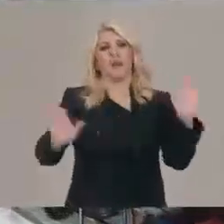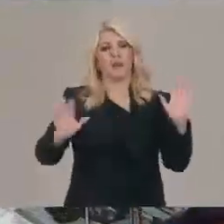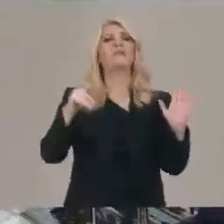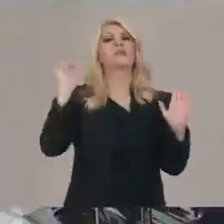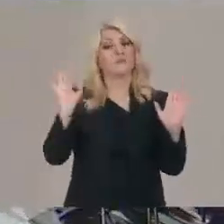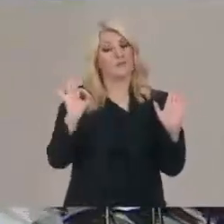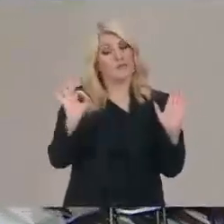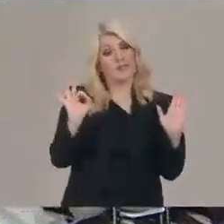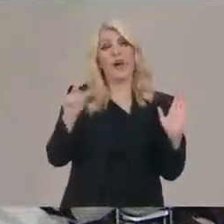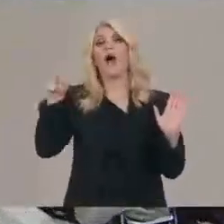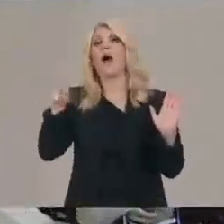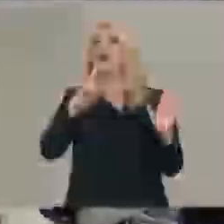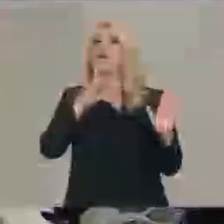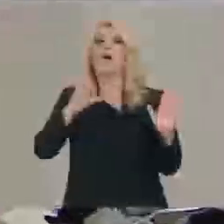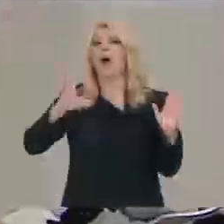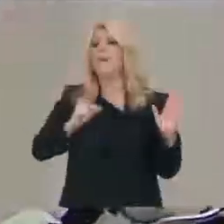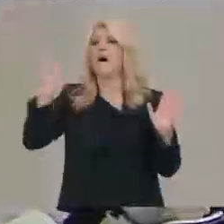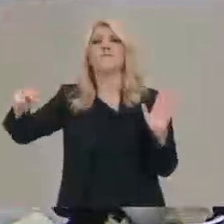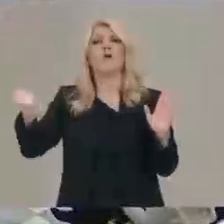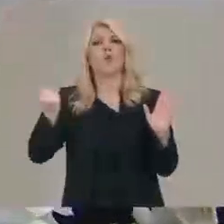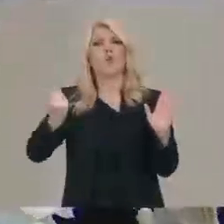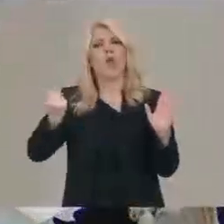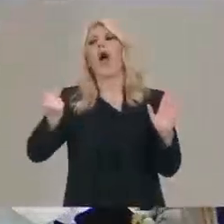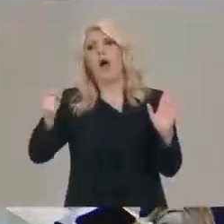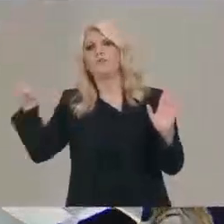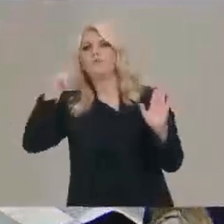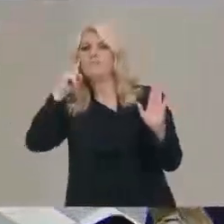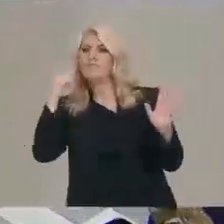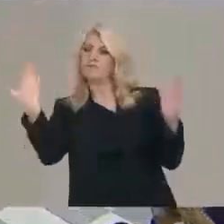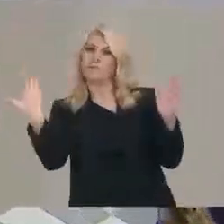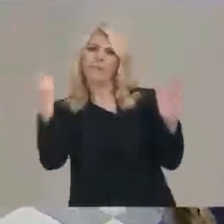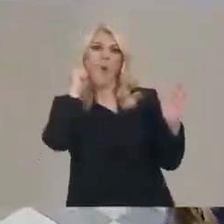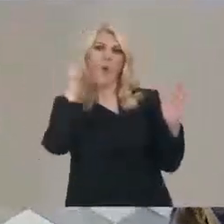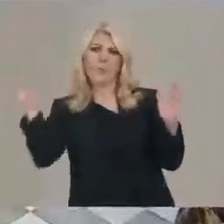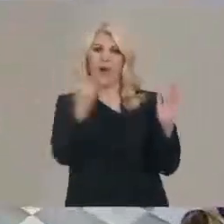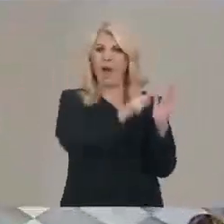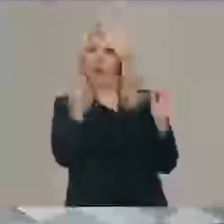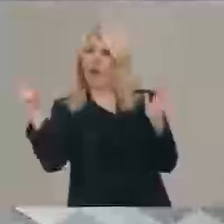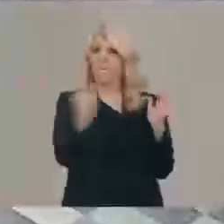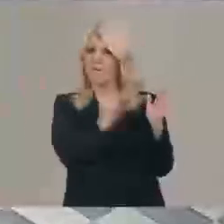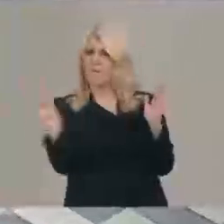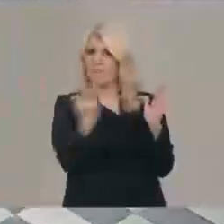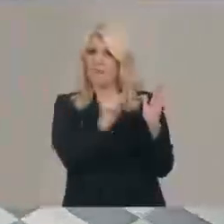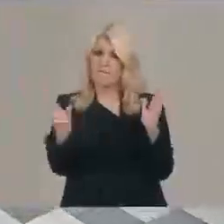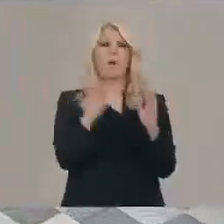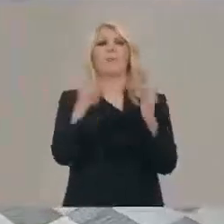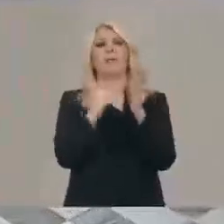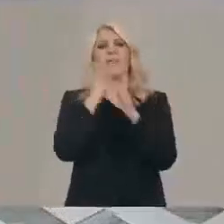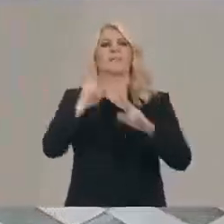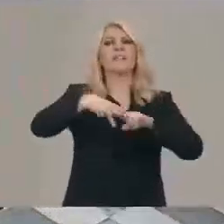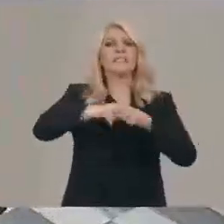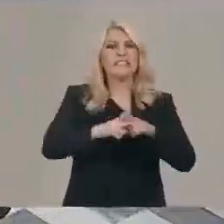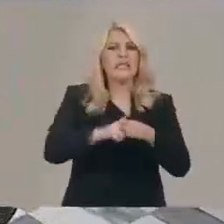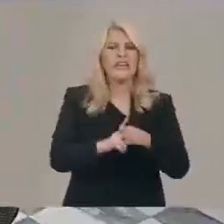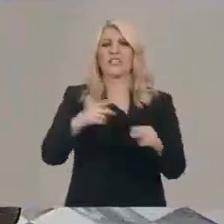ομοειδείς επιχειρήσεις. Το ψηφιακό πελατολόγιο θα ξεκινήσει από κλάδους όπως συνεργεία, φανοποιία,